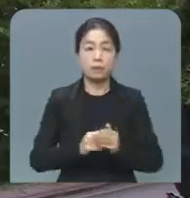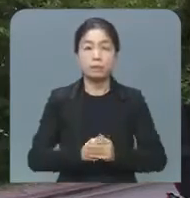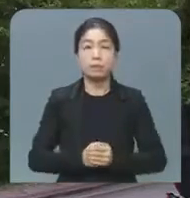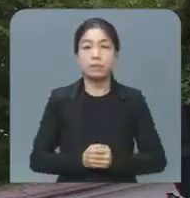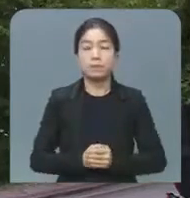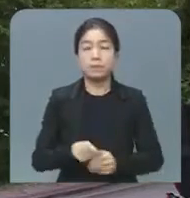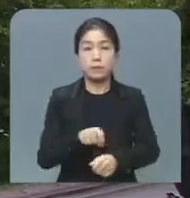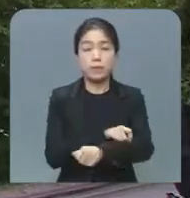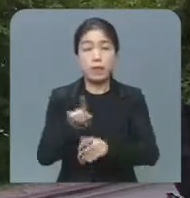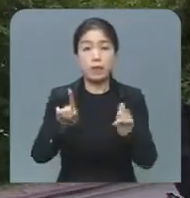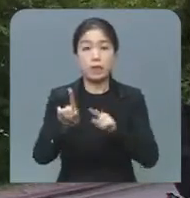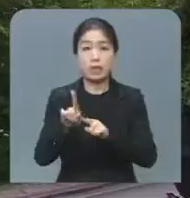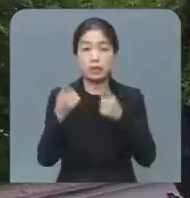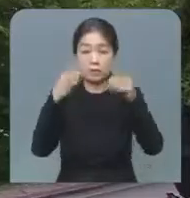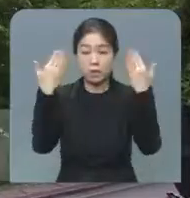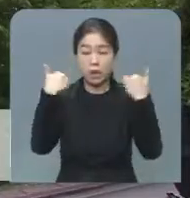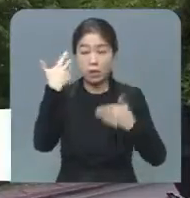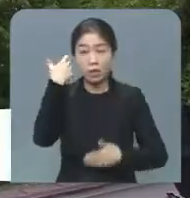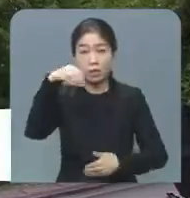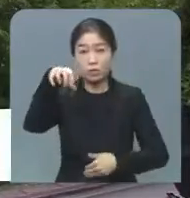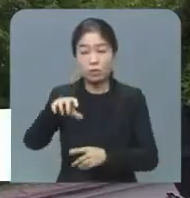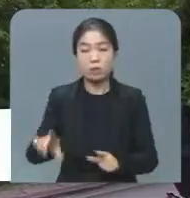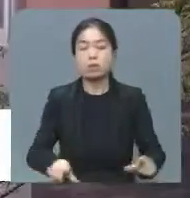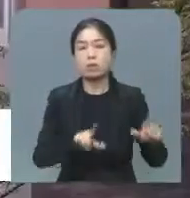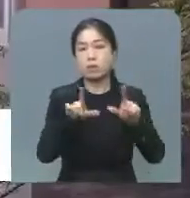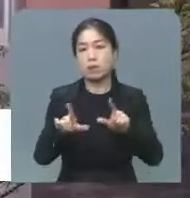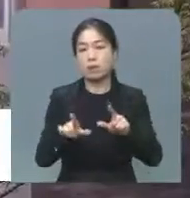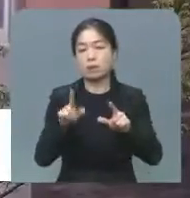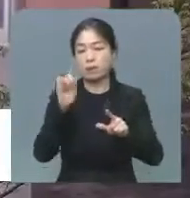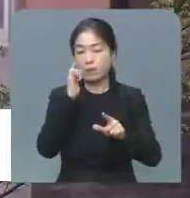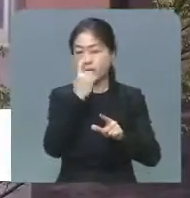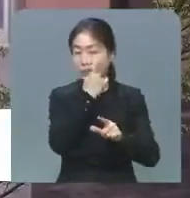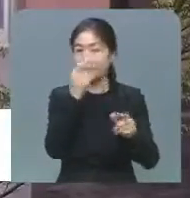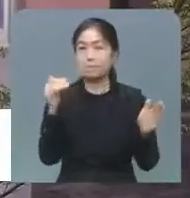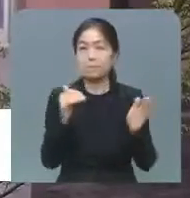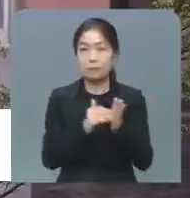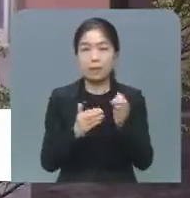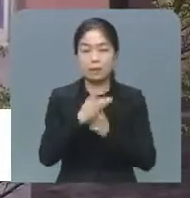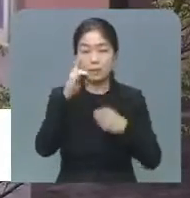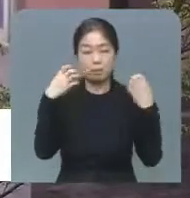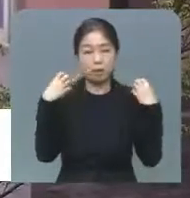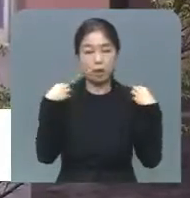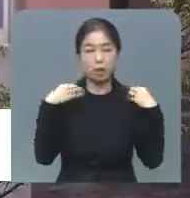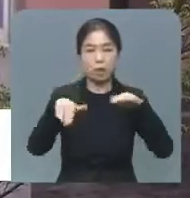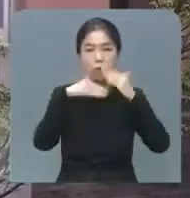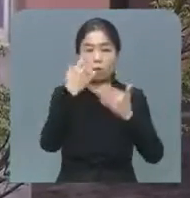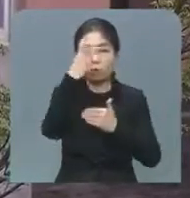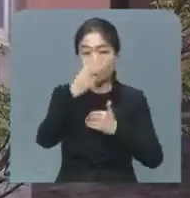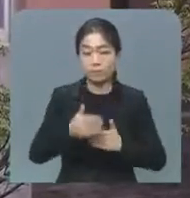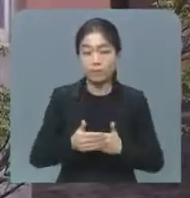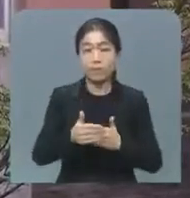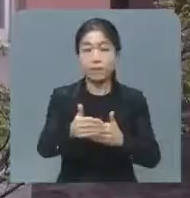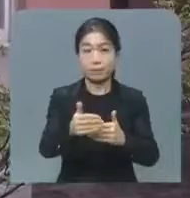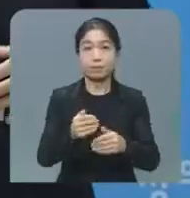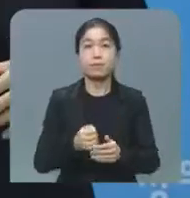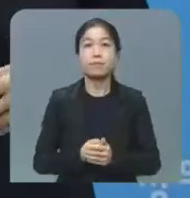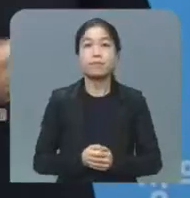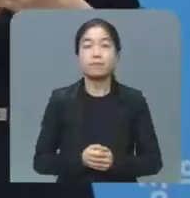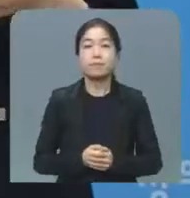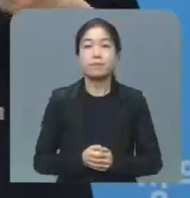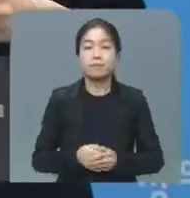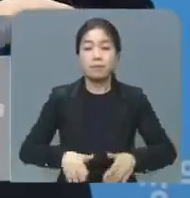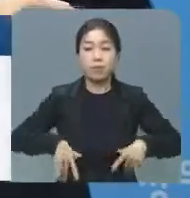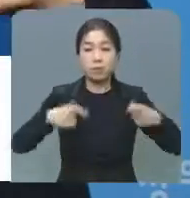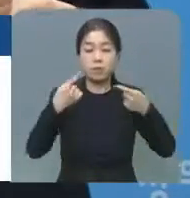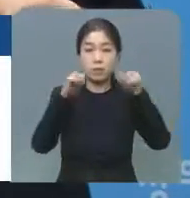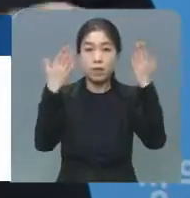특히 한명은 대학교 기숙사에서 생활하는 것으로 파악돼 방역당국이 전수 검사 에 나섰습니다 남구